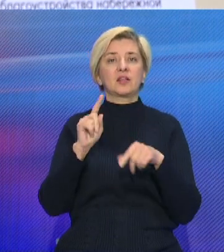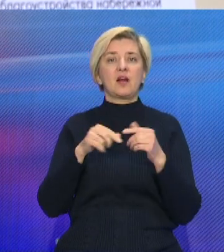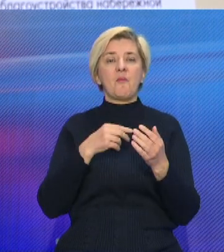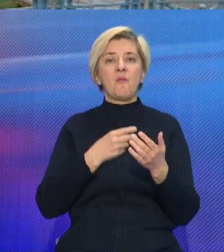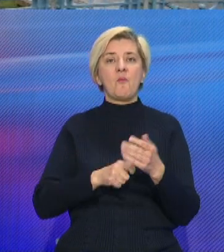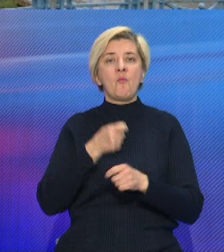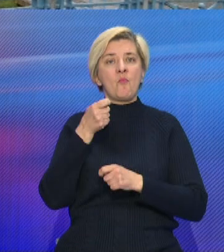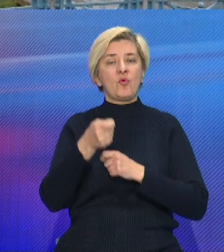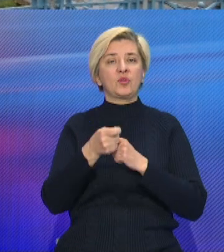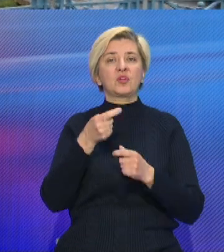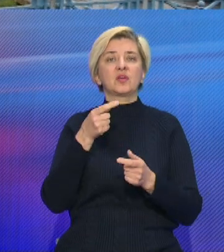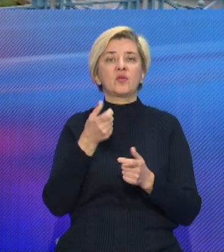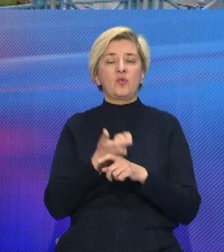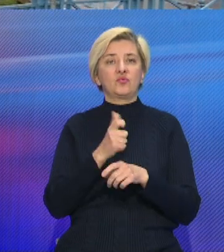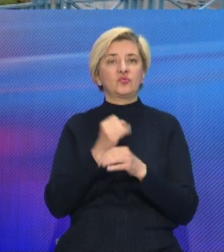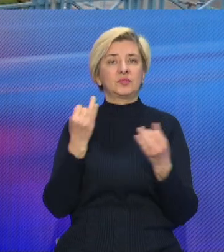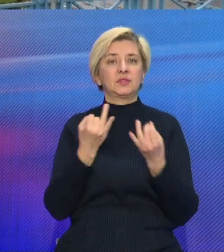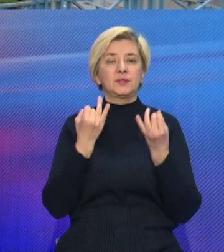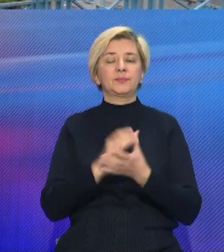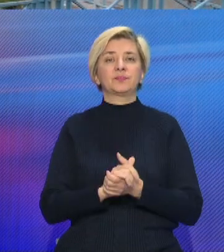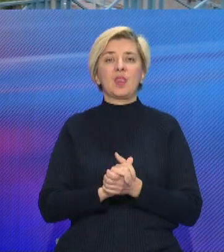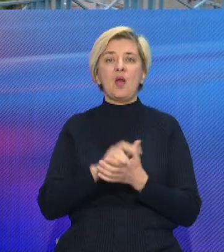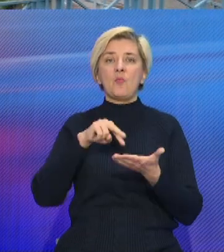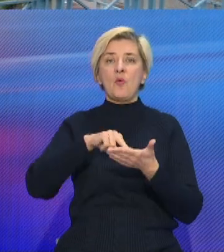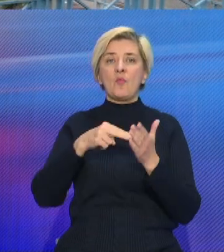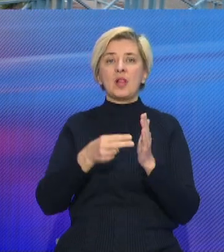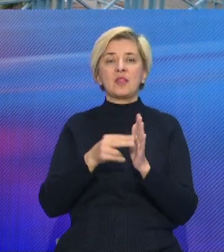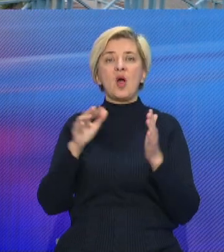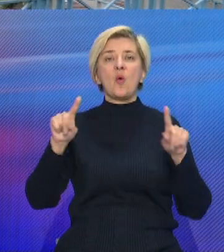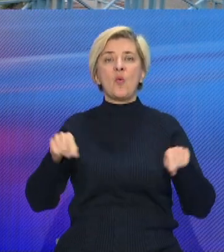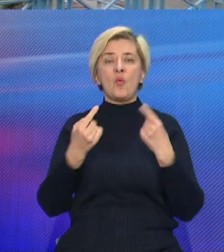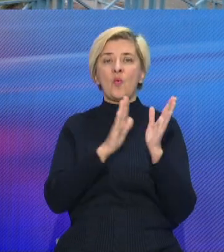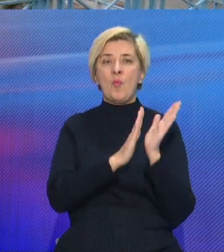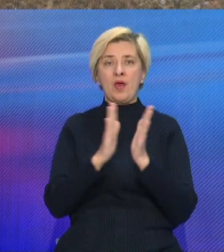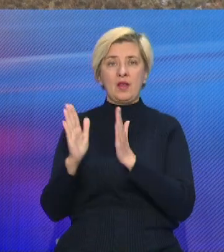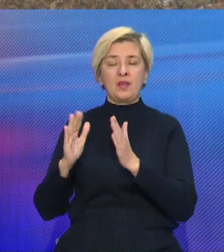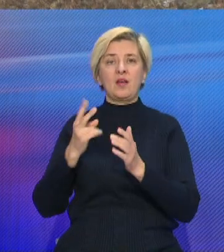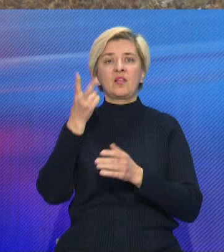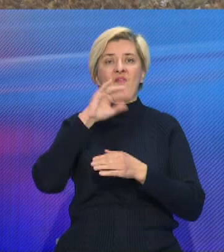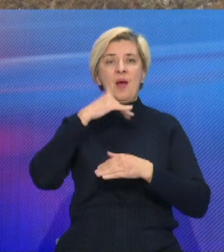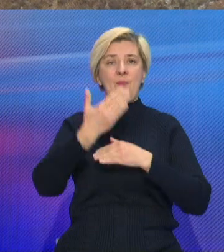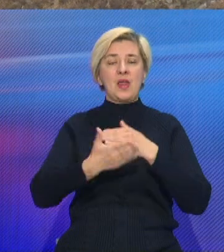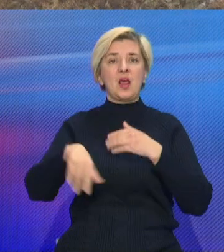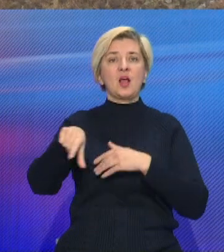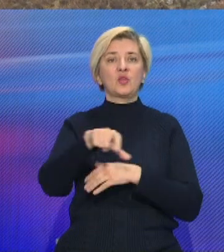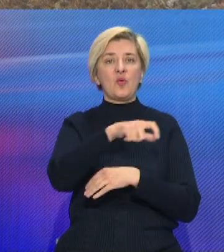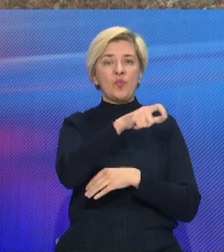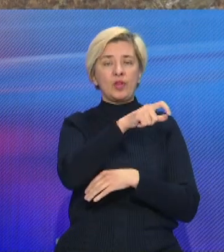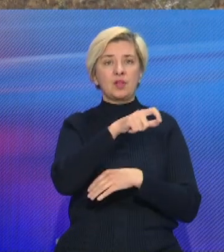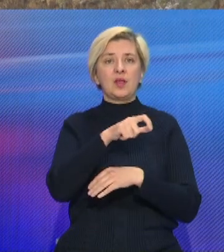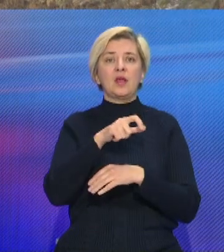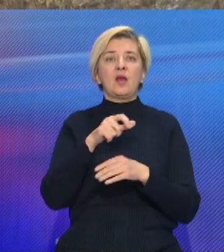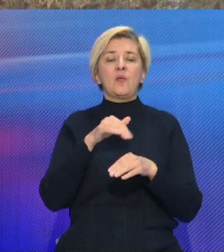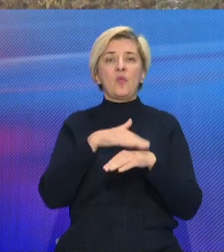и интересно. По плане добраўпарадкавання повинны быть абодва берагі Нёмана. Правы – от пераправы на улице Поповича до чыгуначнага